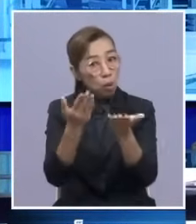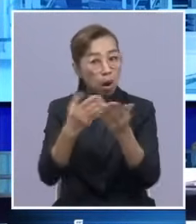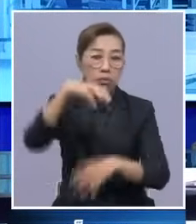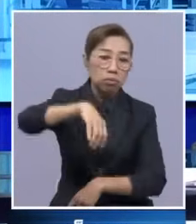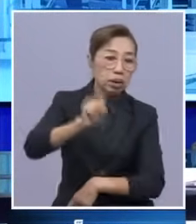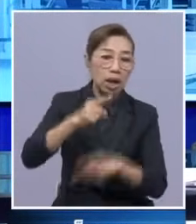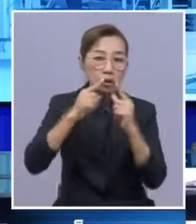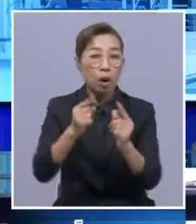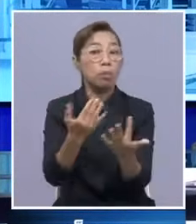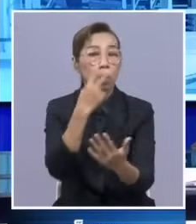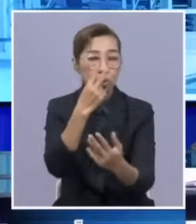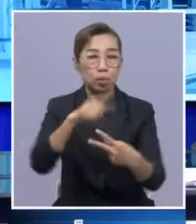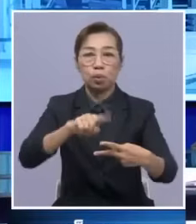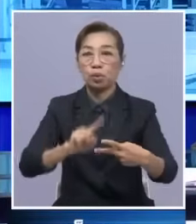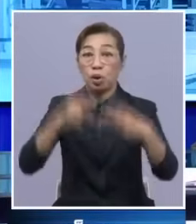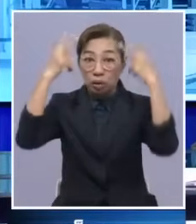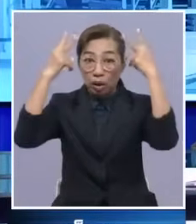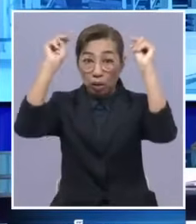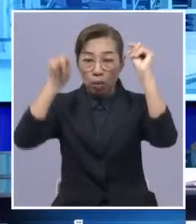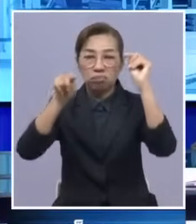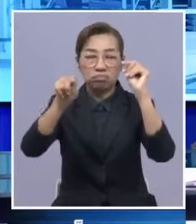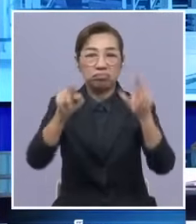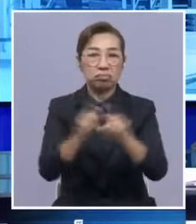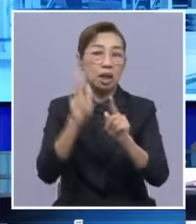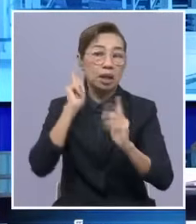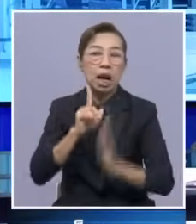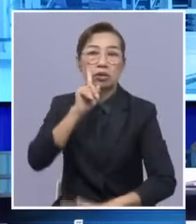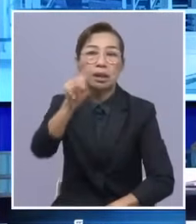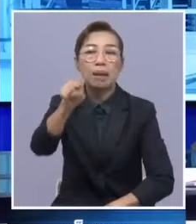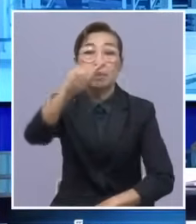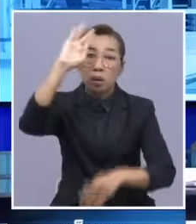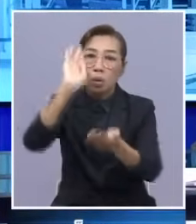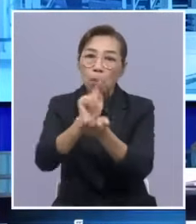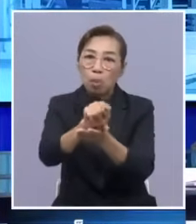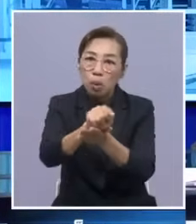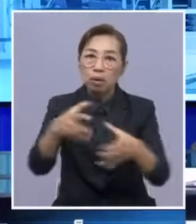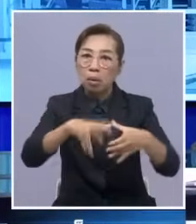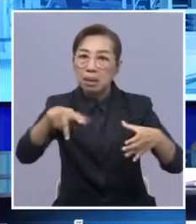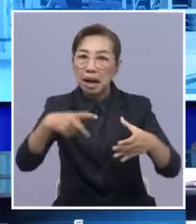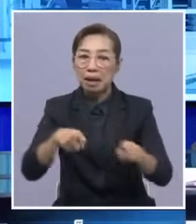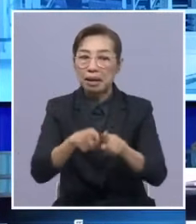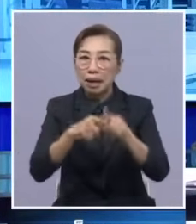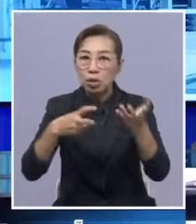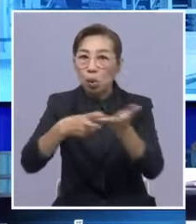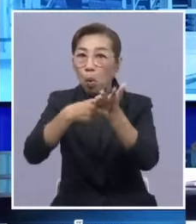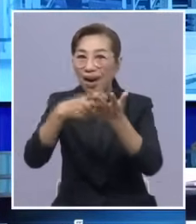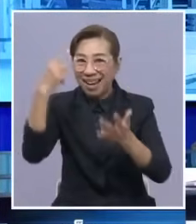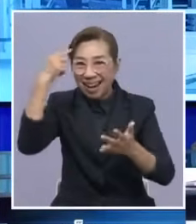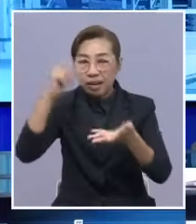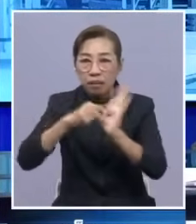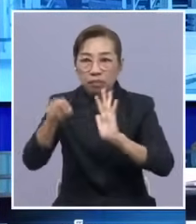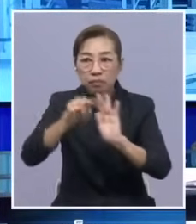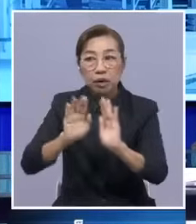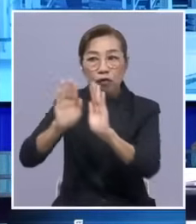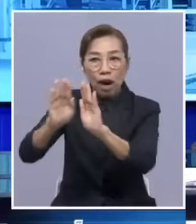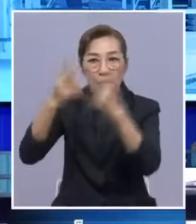่ใช่ค่ะส่วนนายกรัฐมนตรีแน่นอนคำถามที่ต้องตอบเรื่องของตั๋วตำรวจตั๋วเพื่อไทยใช่ไหมเดี๋ยววันนี้เราจะมีโพลมาสอบถ